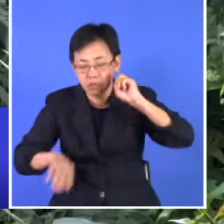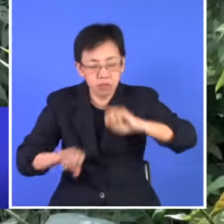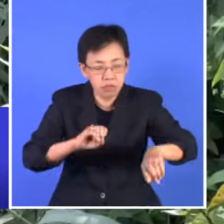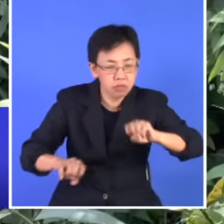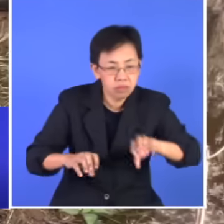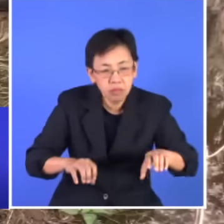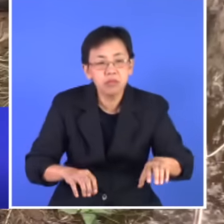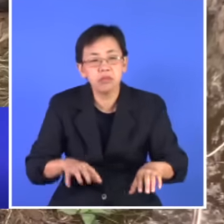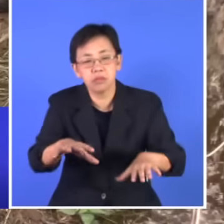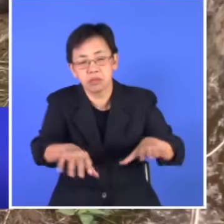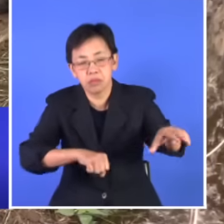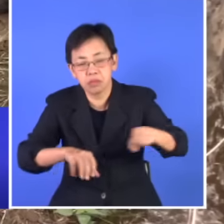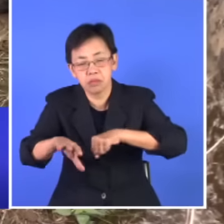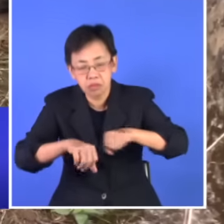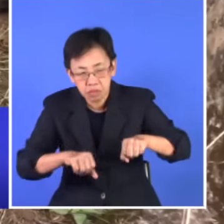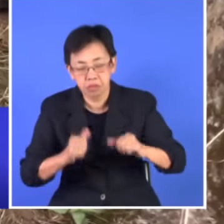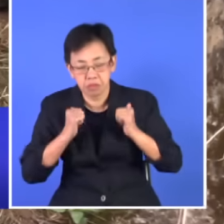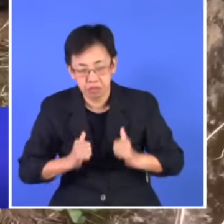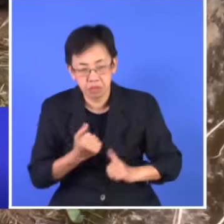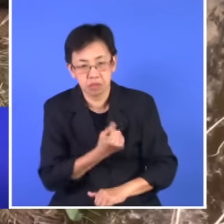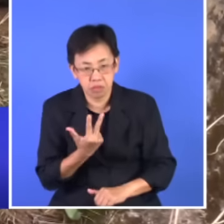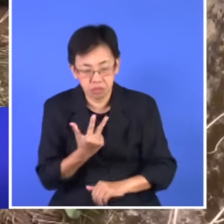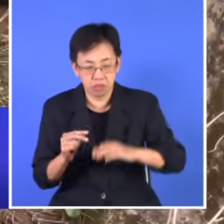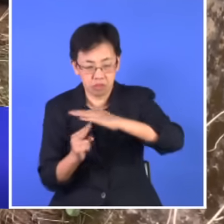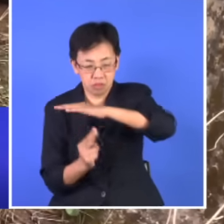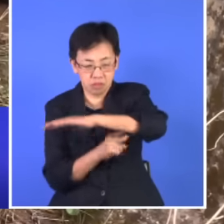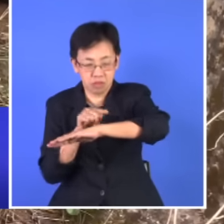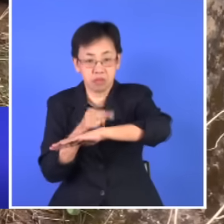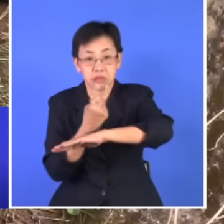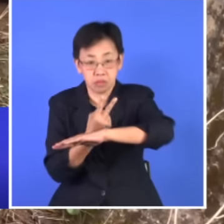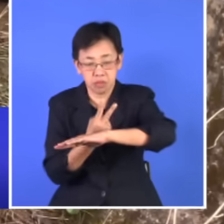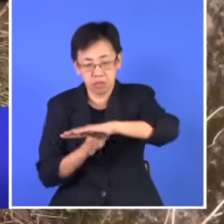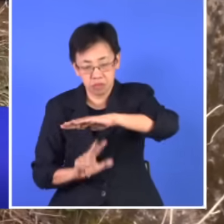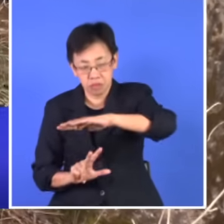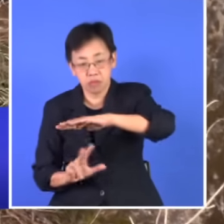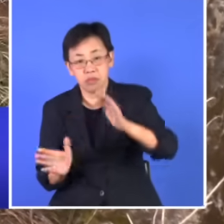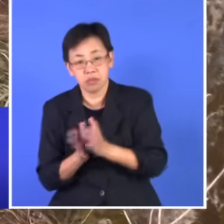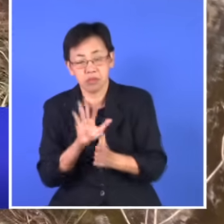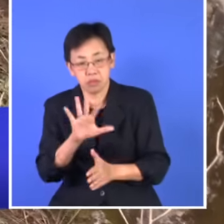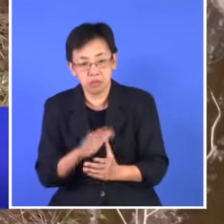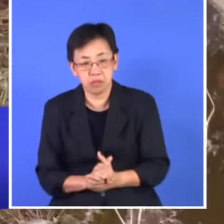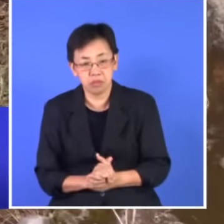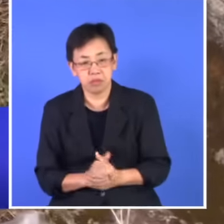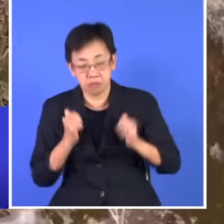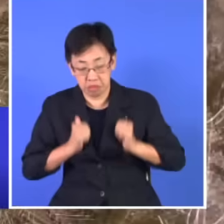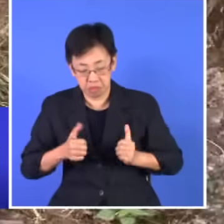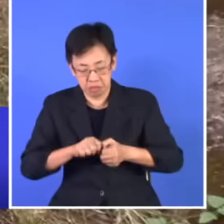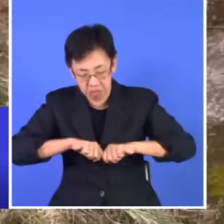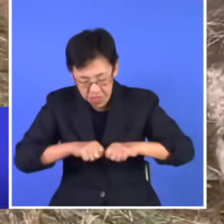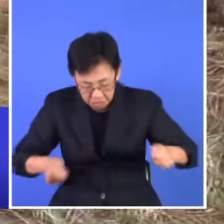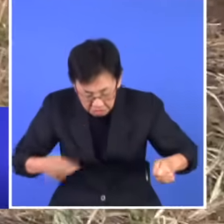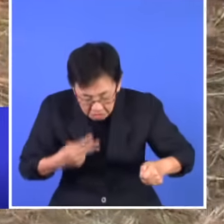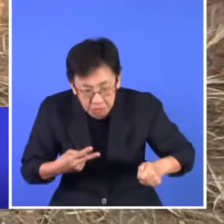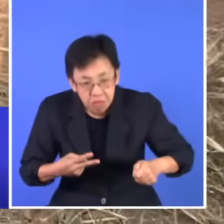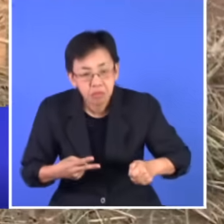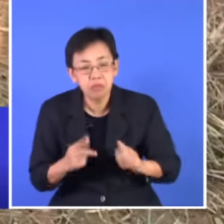ตามเดทางเดินแนวป่านี้ 3ใบและก็บนสะพานนี้ 2ใบรวมแล้ว 5ใบแต่ละใบเนี่ก็แน่นอนฮะบรรจุยาบ้าครับเนี่ยใบละ